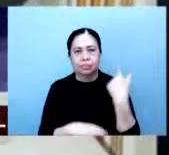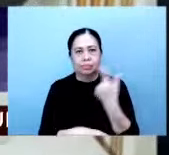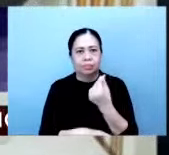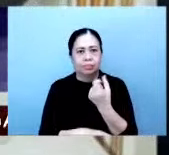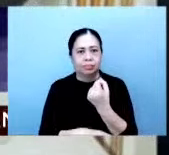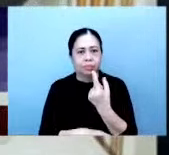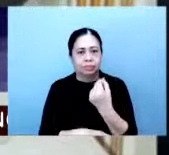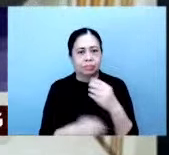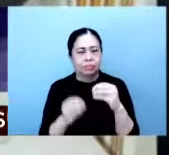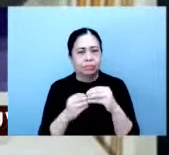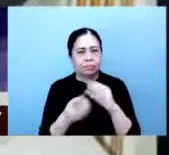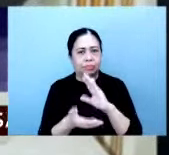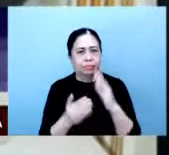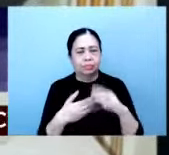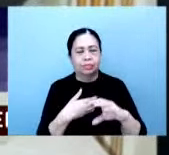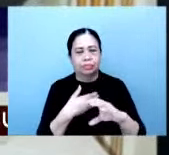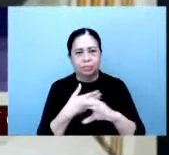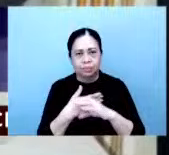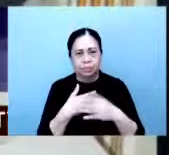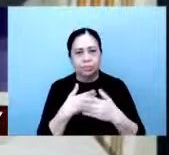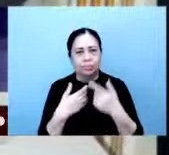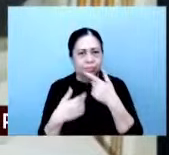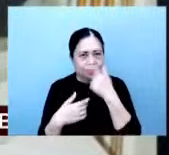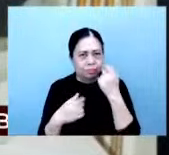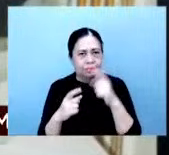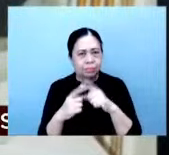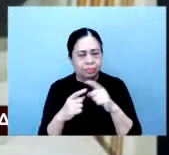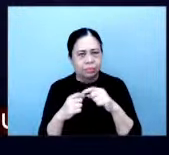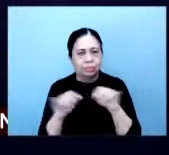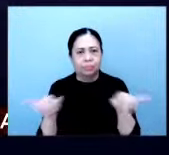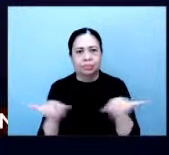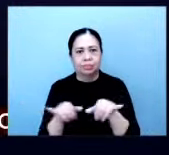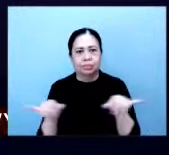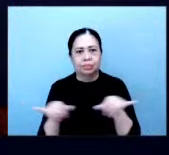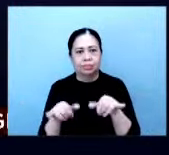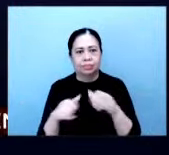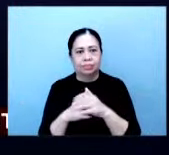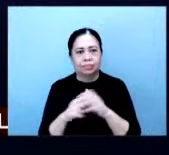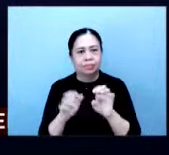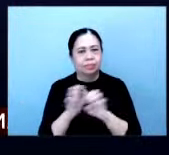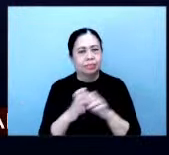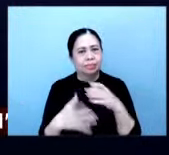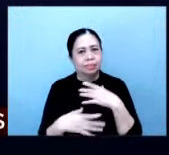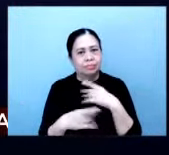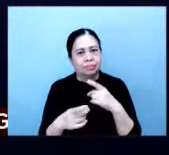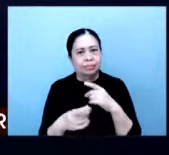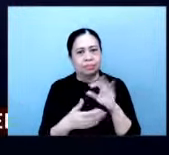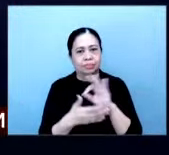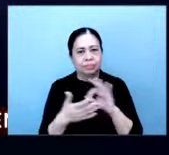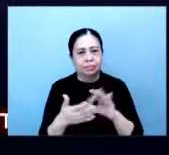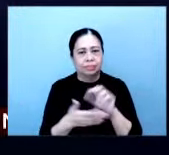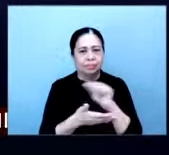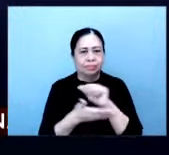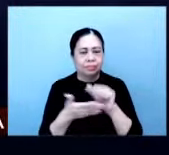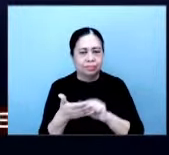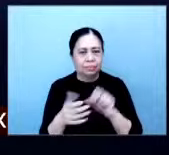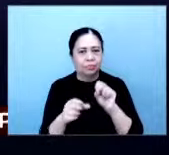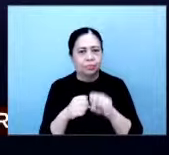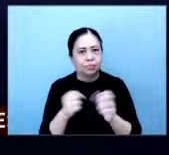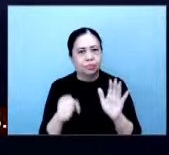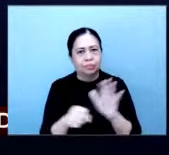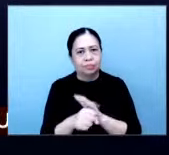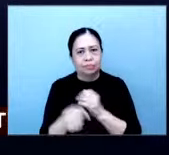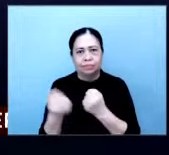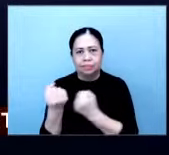mas naging malapit pa sila dahil sa kanilang pagkakapareho gaya ng hilig nila sa fashion at arts Kaya full support din sila sa